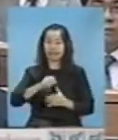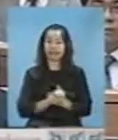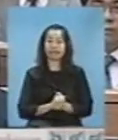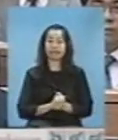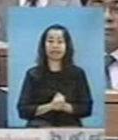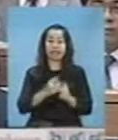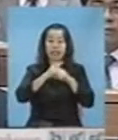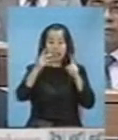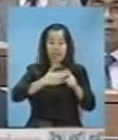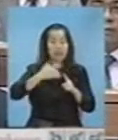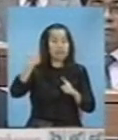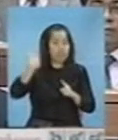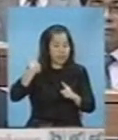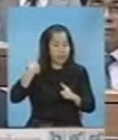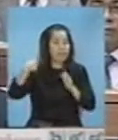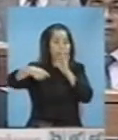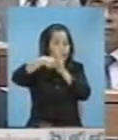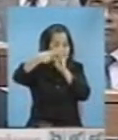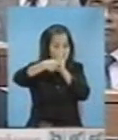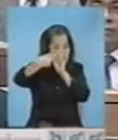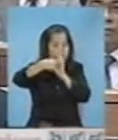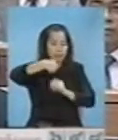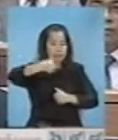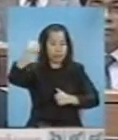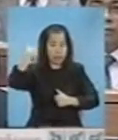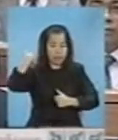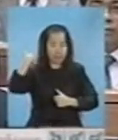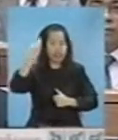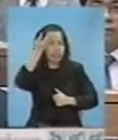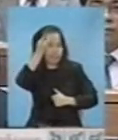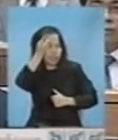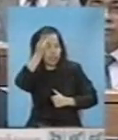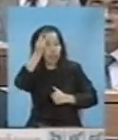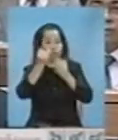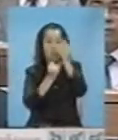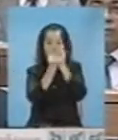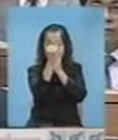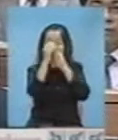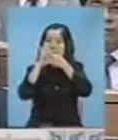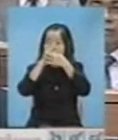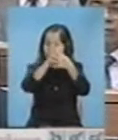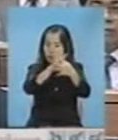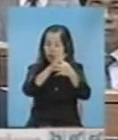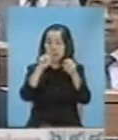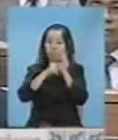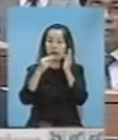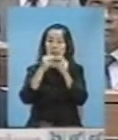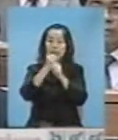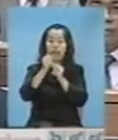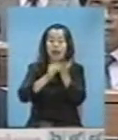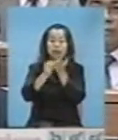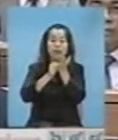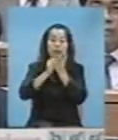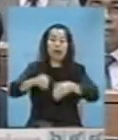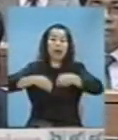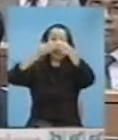แต่เพราะมีเหตุจูงใจให้เชื่อและส่อว่าที่สุดจะนำไปสู่การล้างผิดให้คนพิเศษโด